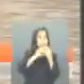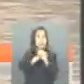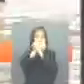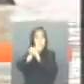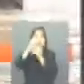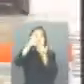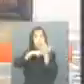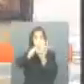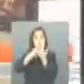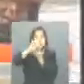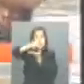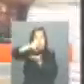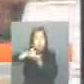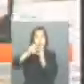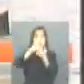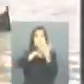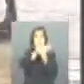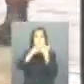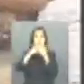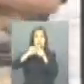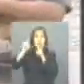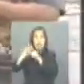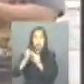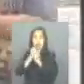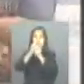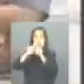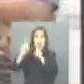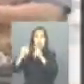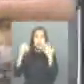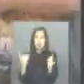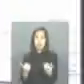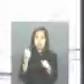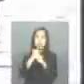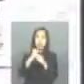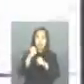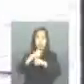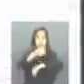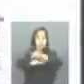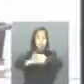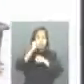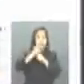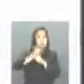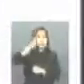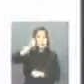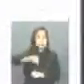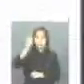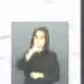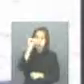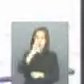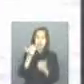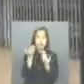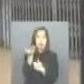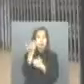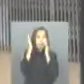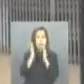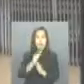ฟูการเยียวยาภัยพิบัติที่ผ่านมายังต้องการการใส่ใจอย่างจริงจังจากผู้ที่จะเข้ามาบริหารประเทศ